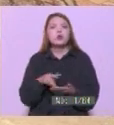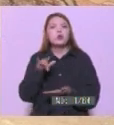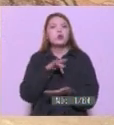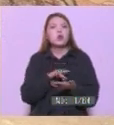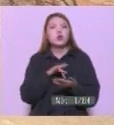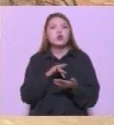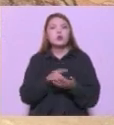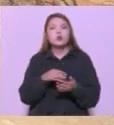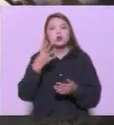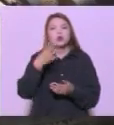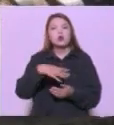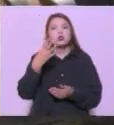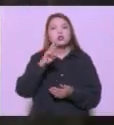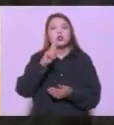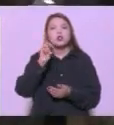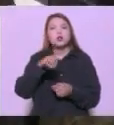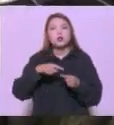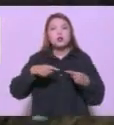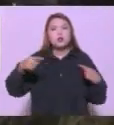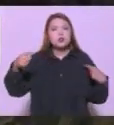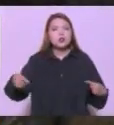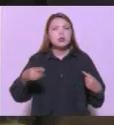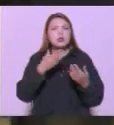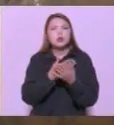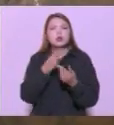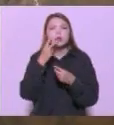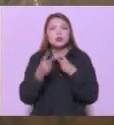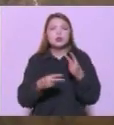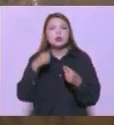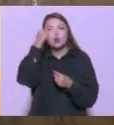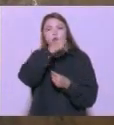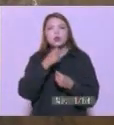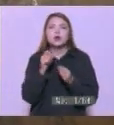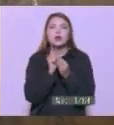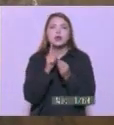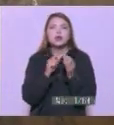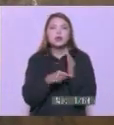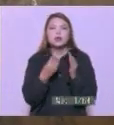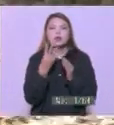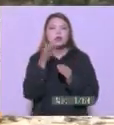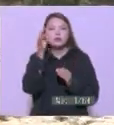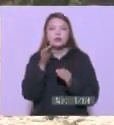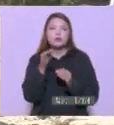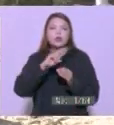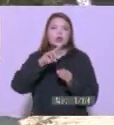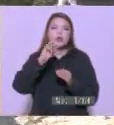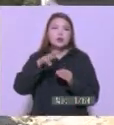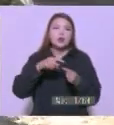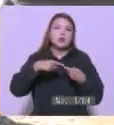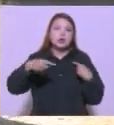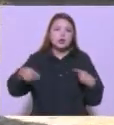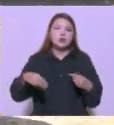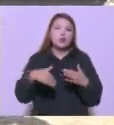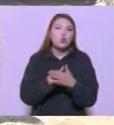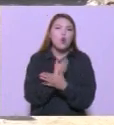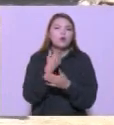жалпы ұзындығы 44 шақырым. Оның алғашқы кезеңде, яғни биыл 11,4 шақырымы жаңаланады. Ал